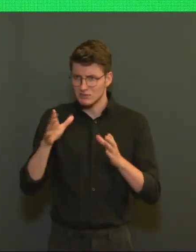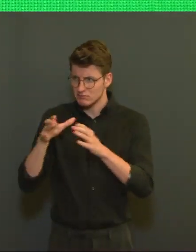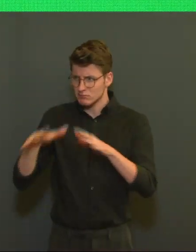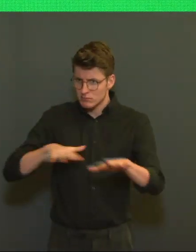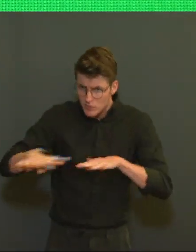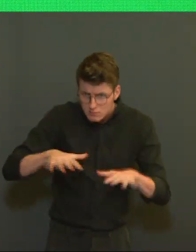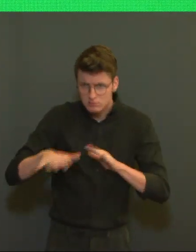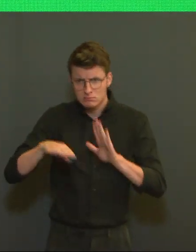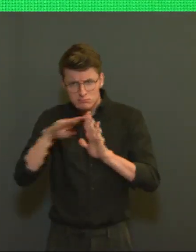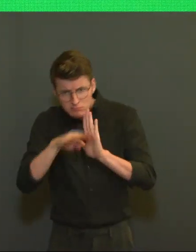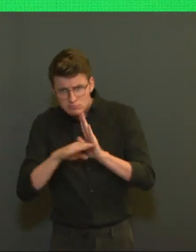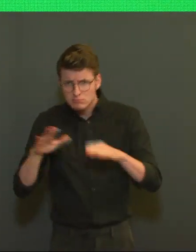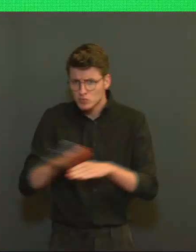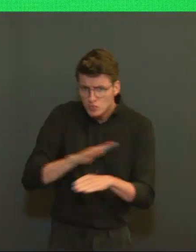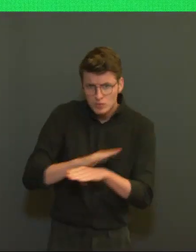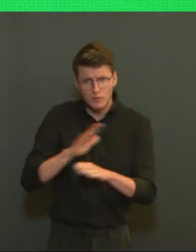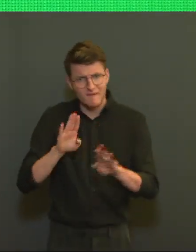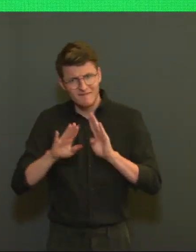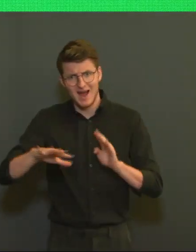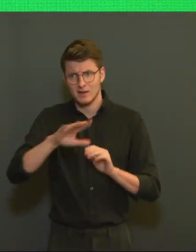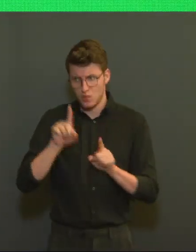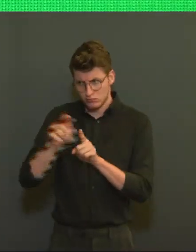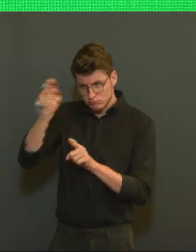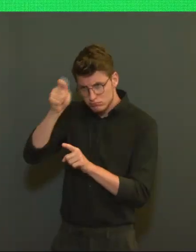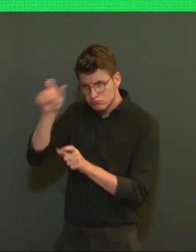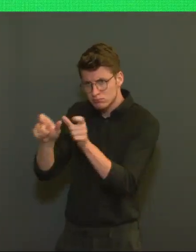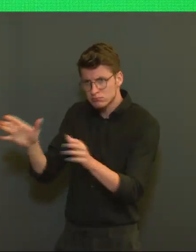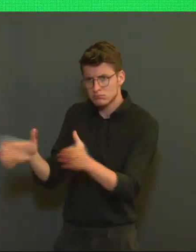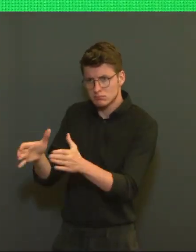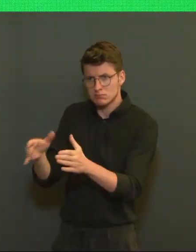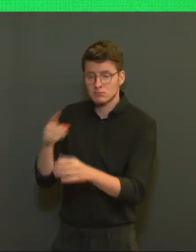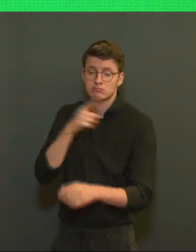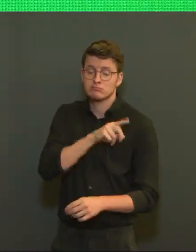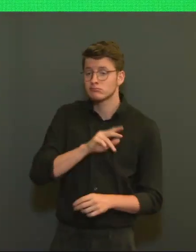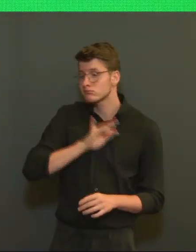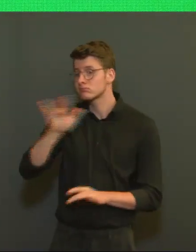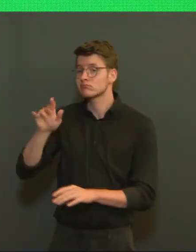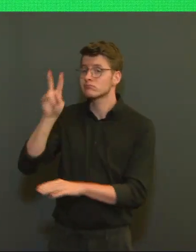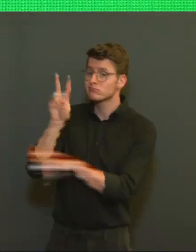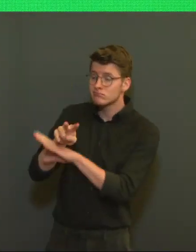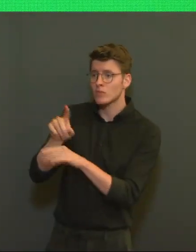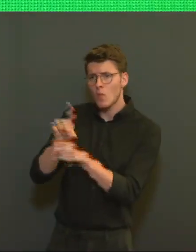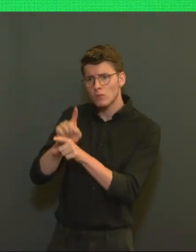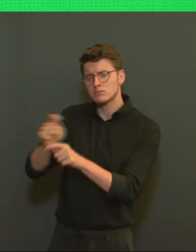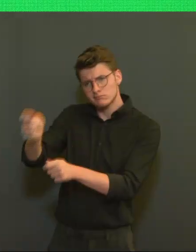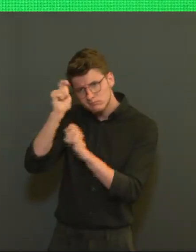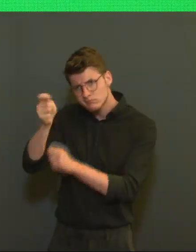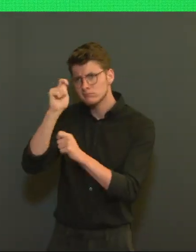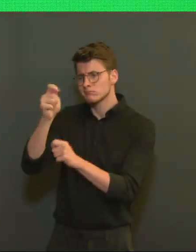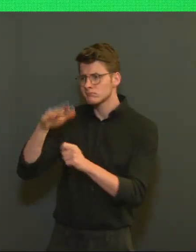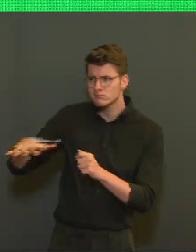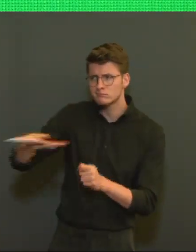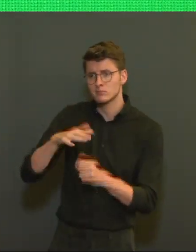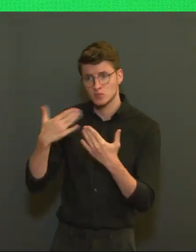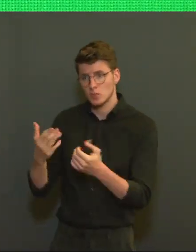Ook de toeschouwers moeten en kunnen bijdragen om alles veilig te laten verlopen en op deze manier steunen we ook deze hard getroffen